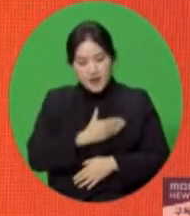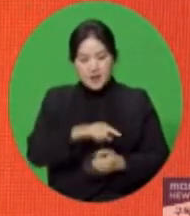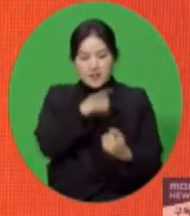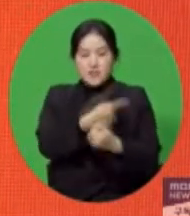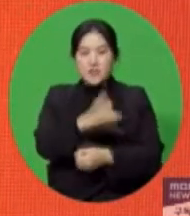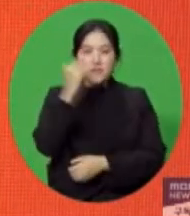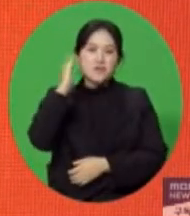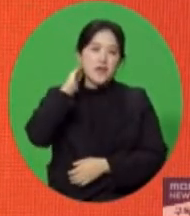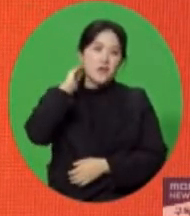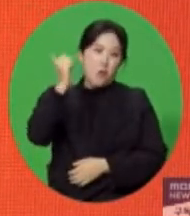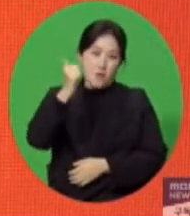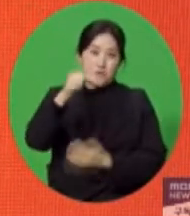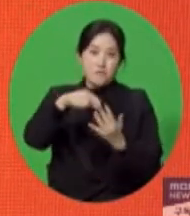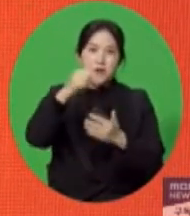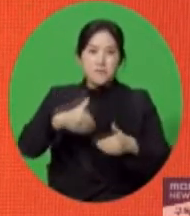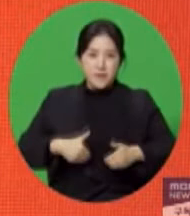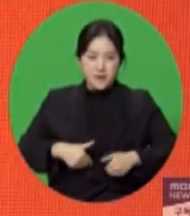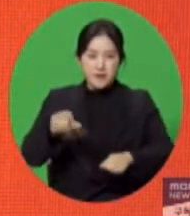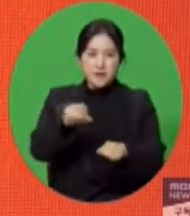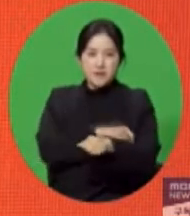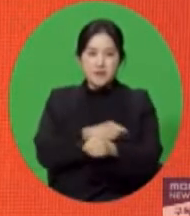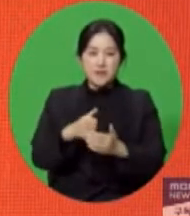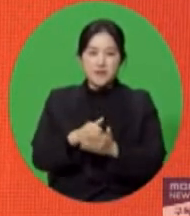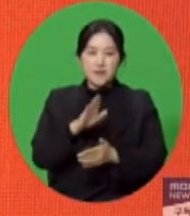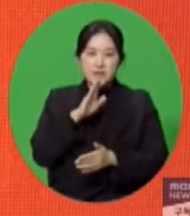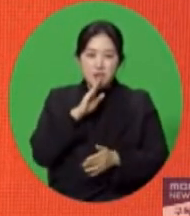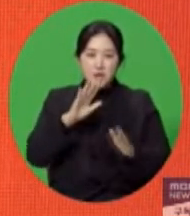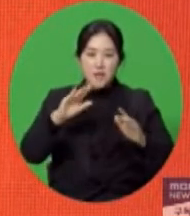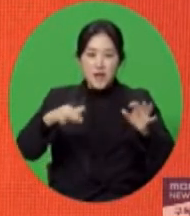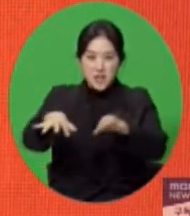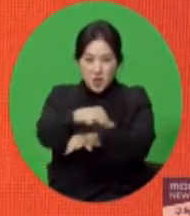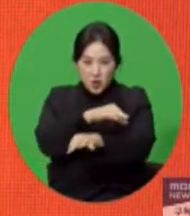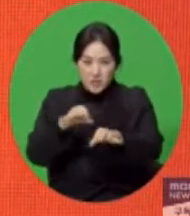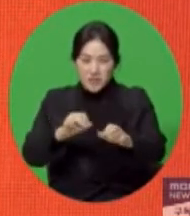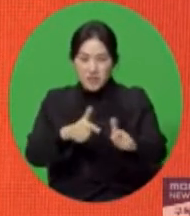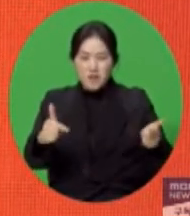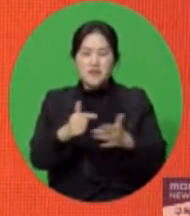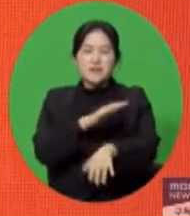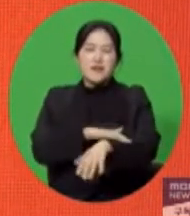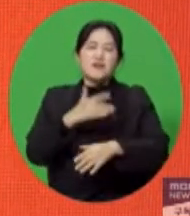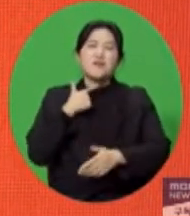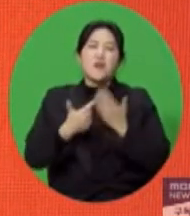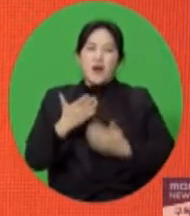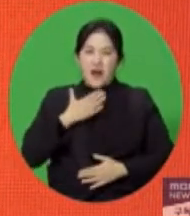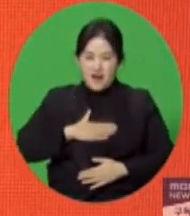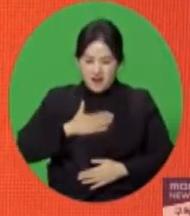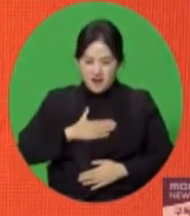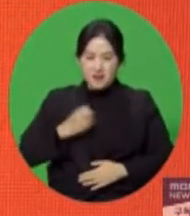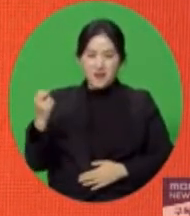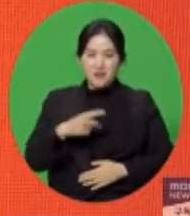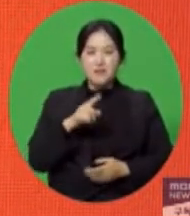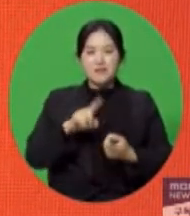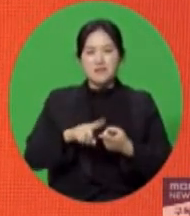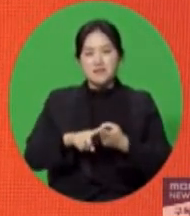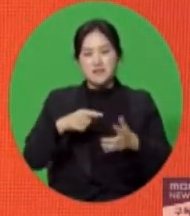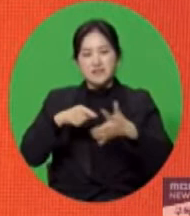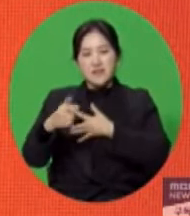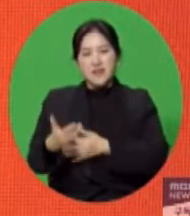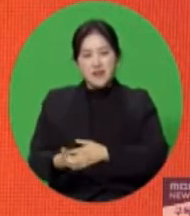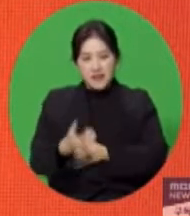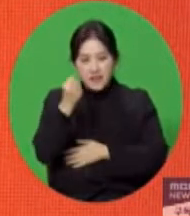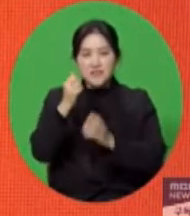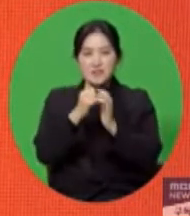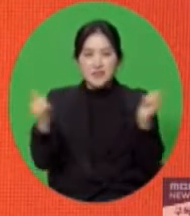그런 대통령이 필요합니다. 특히 실물 경제에 대해서 잘 알고 그것에 대해서 이해를 하는